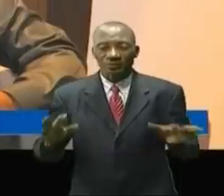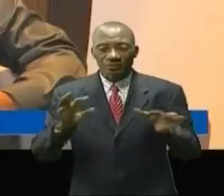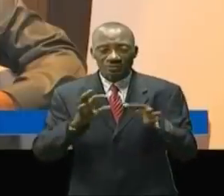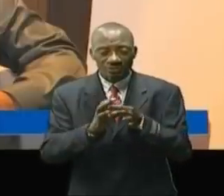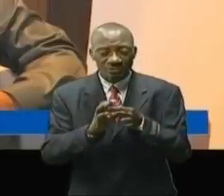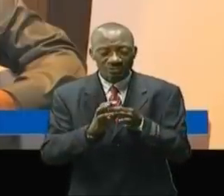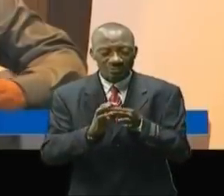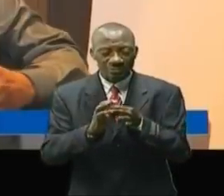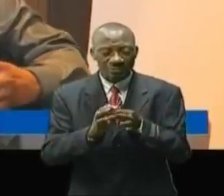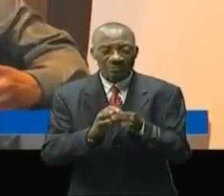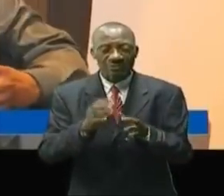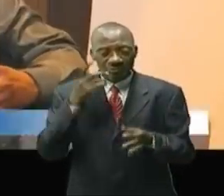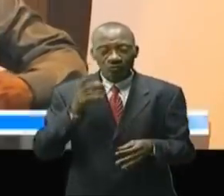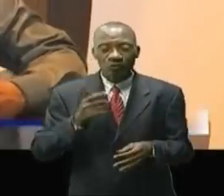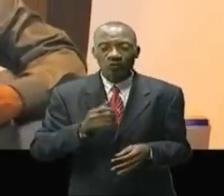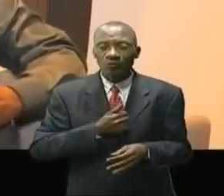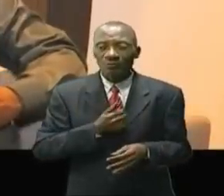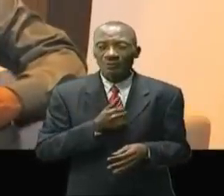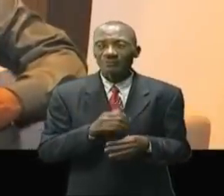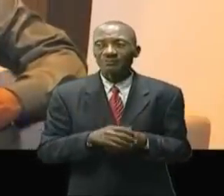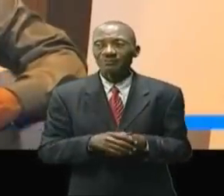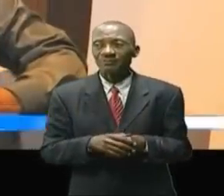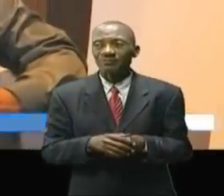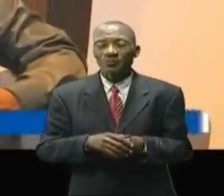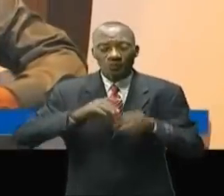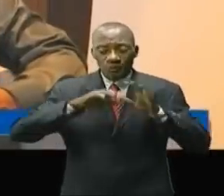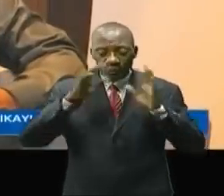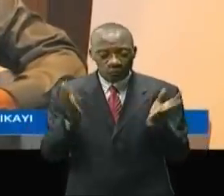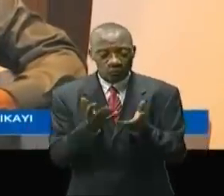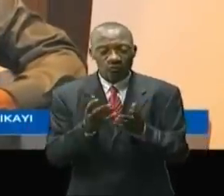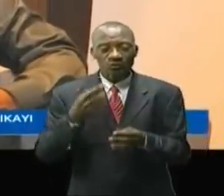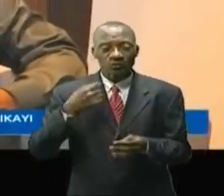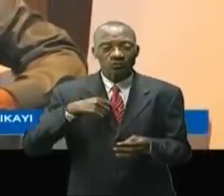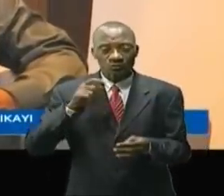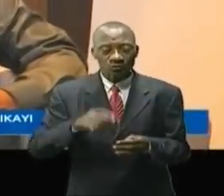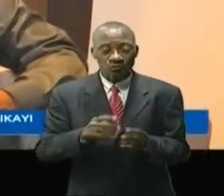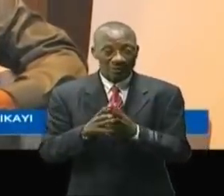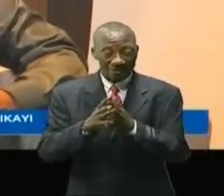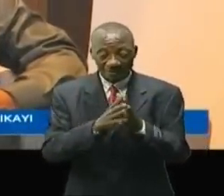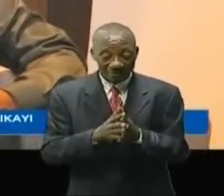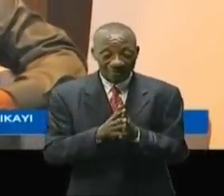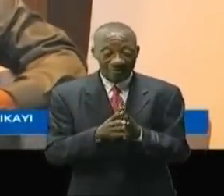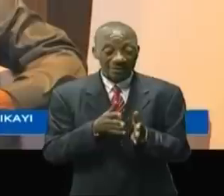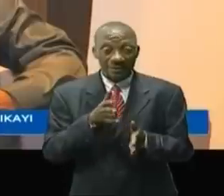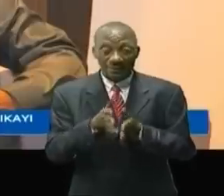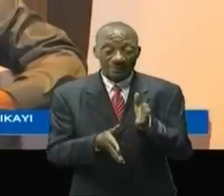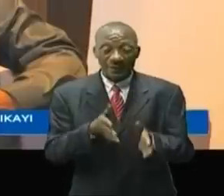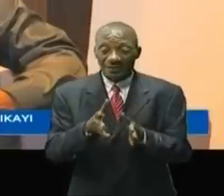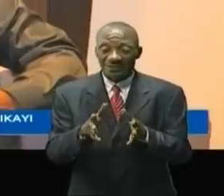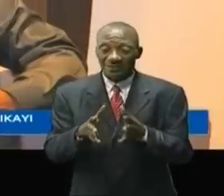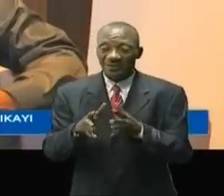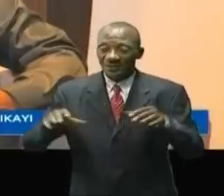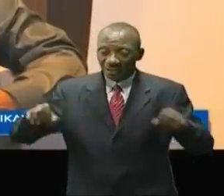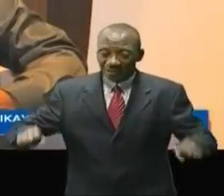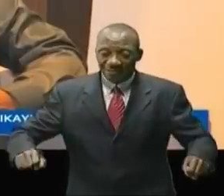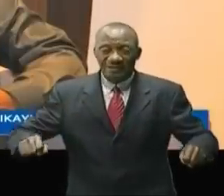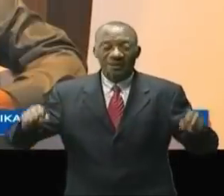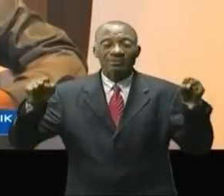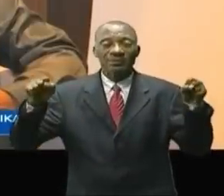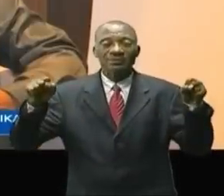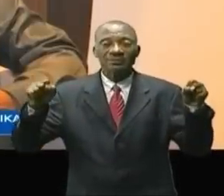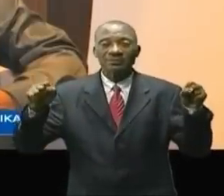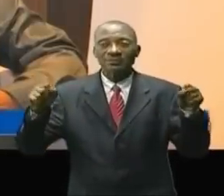davantage. Il nous faut tous être ensemble, marcher la main dans la main pour que le pays puisse vivre